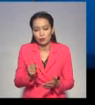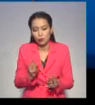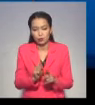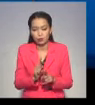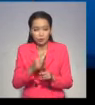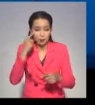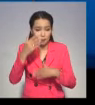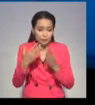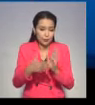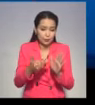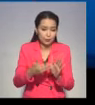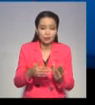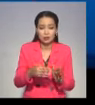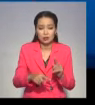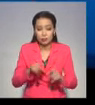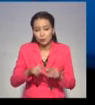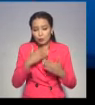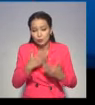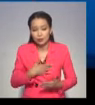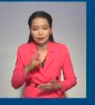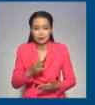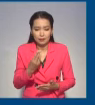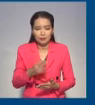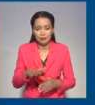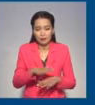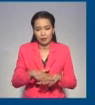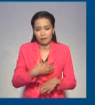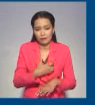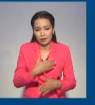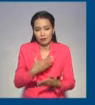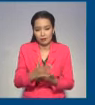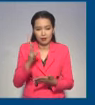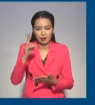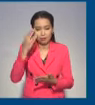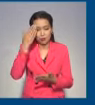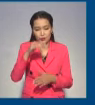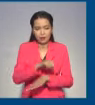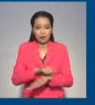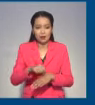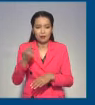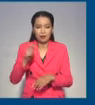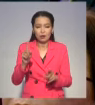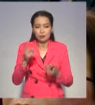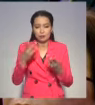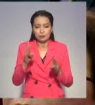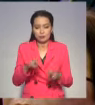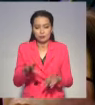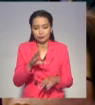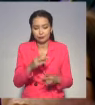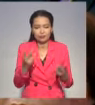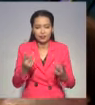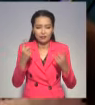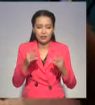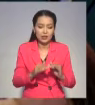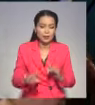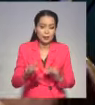путать истинный патриотизм с национальным чванством. Нам всем хватит места на бескрайних просторах Великой Степи.